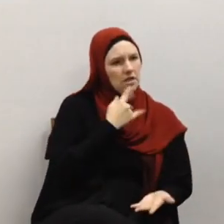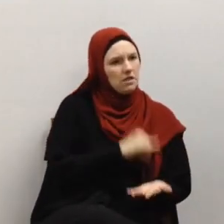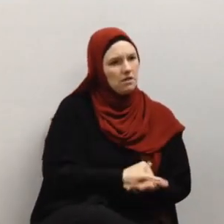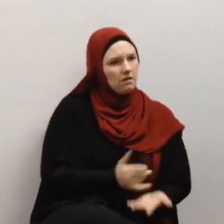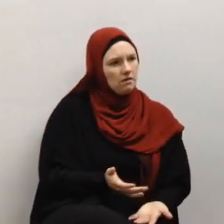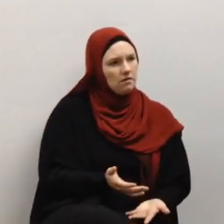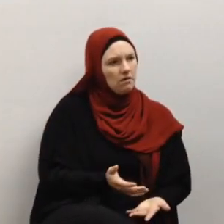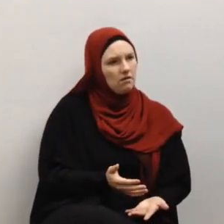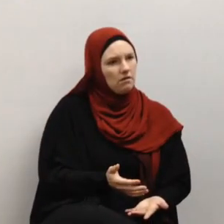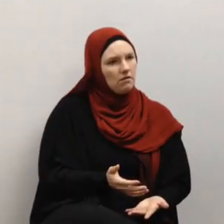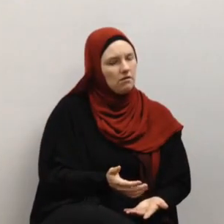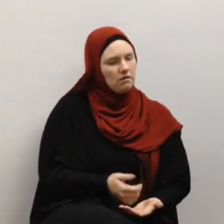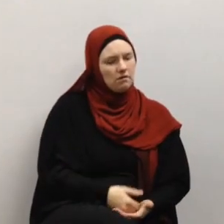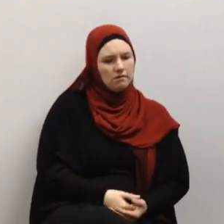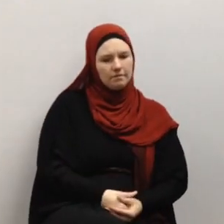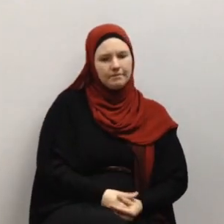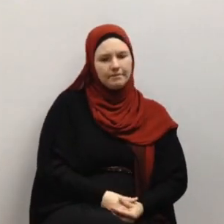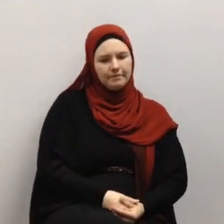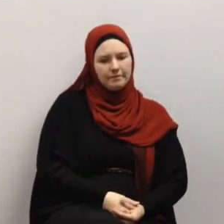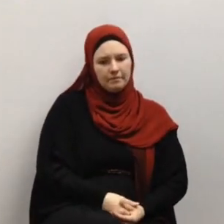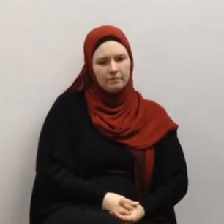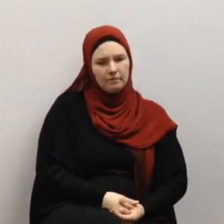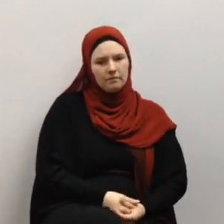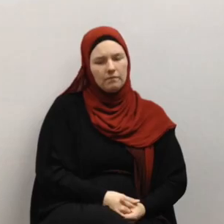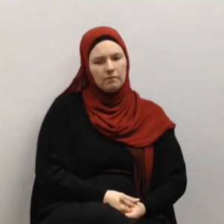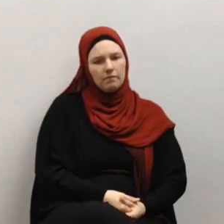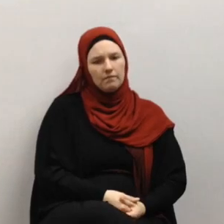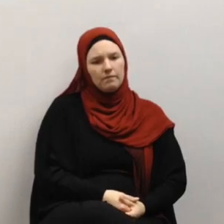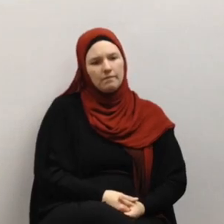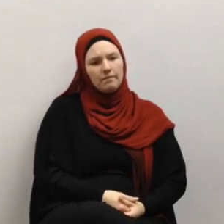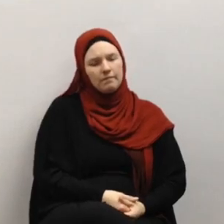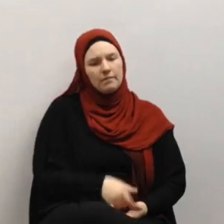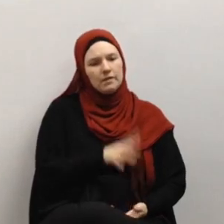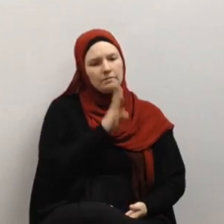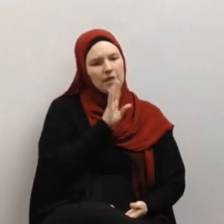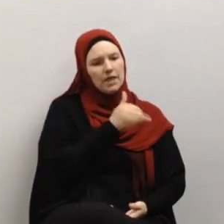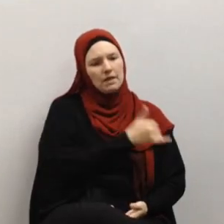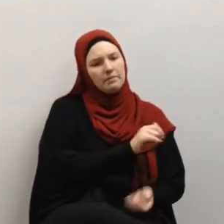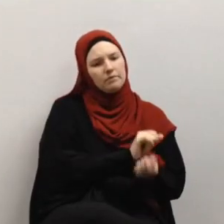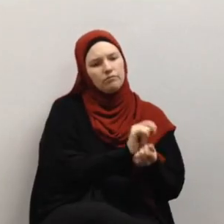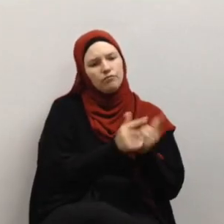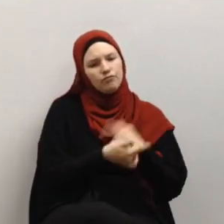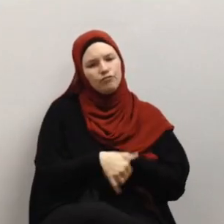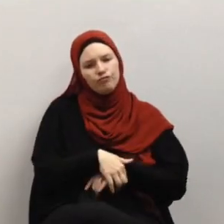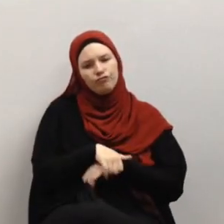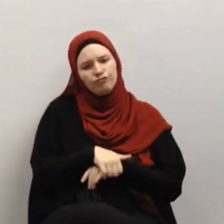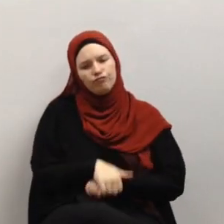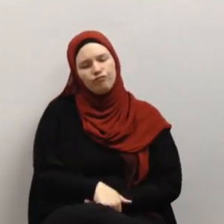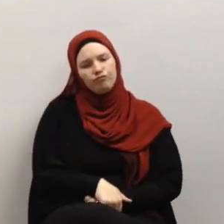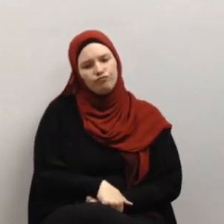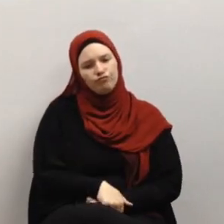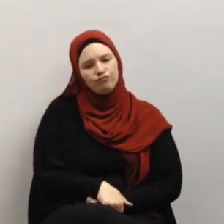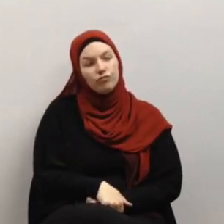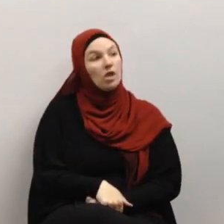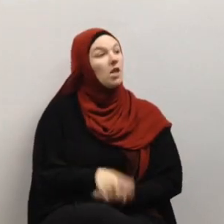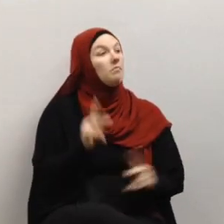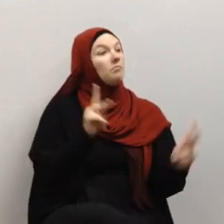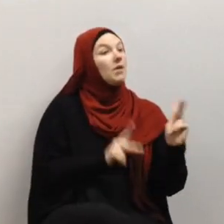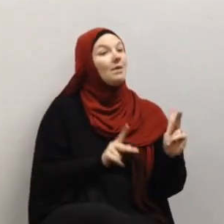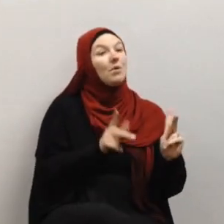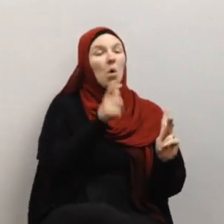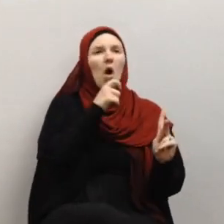بَعْدِ ذَلِكَ وَمَا أُولَٰئِكَ بِالْمُؤْمِنِينَ. Those who turn away from